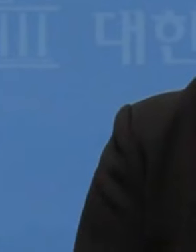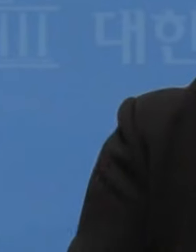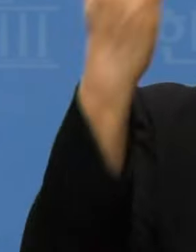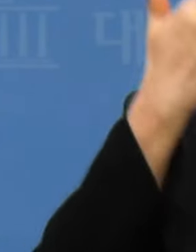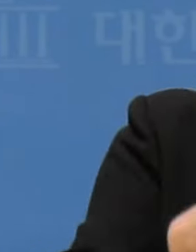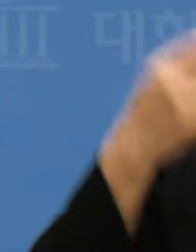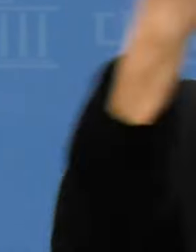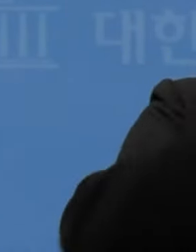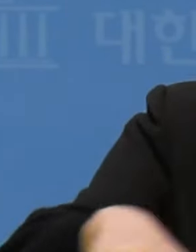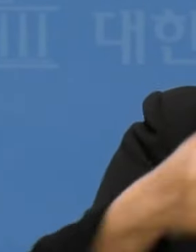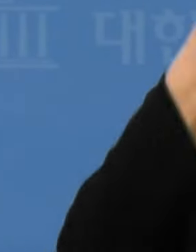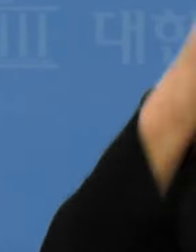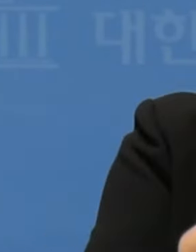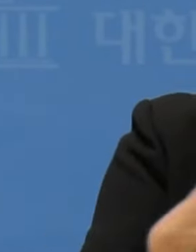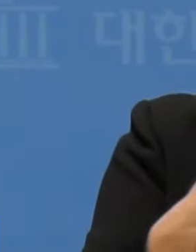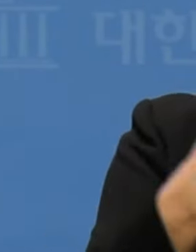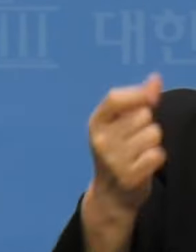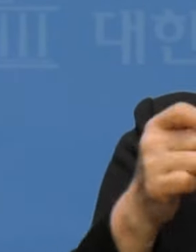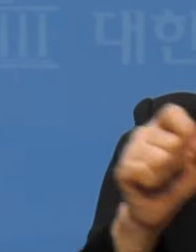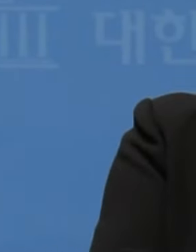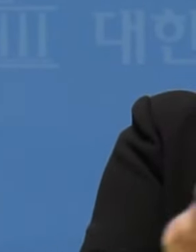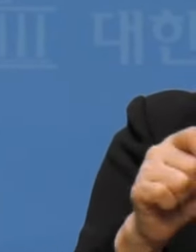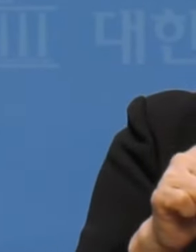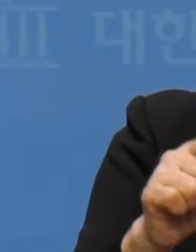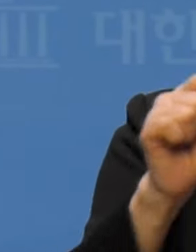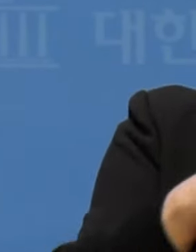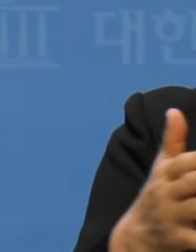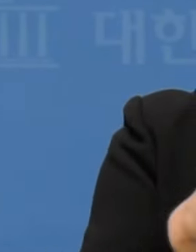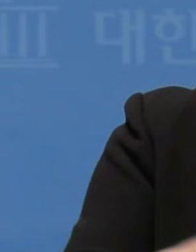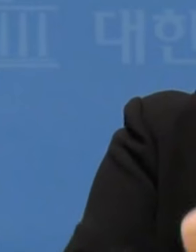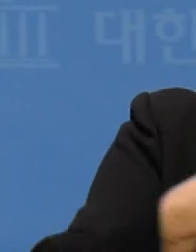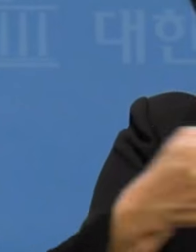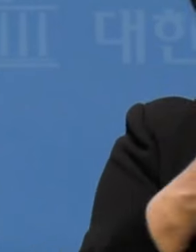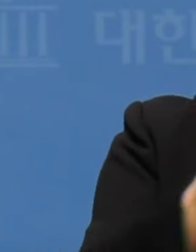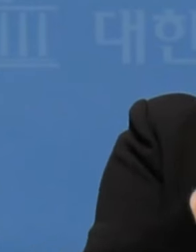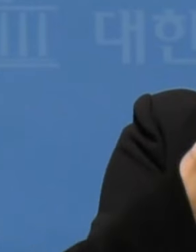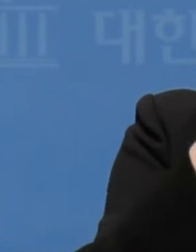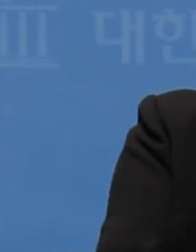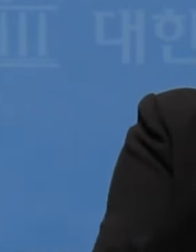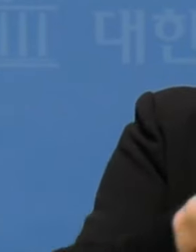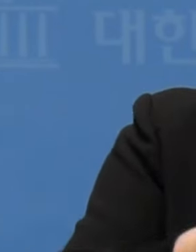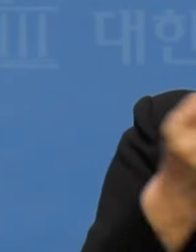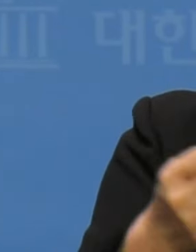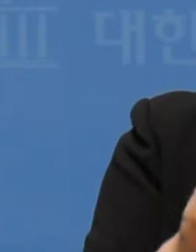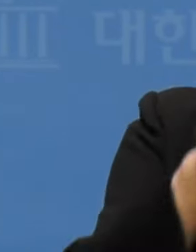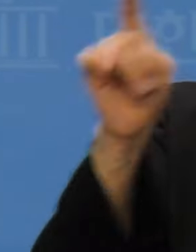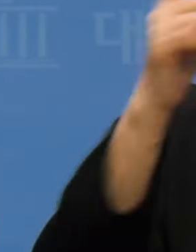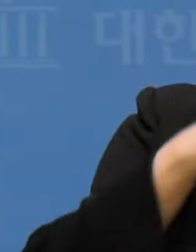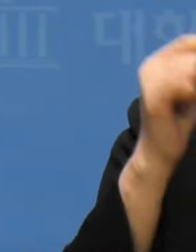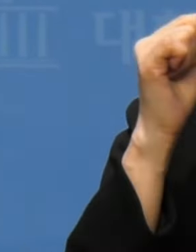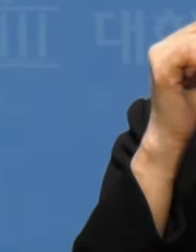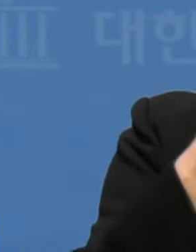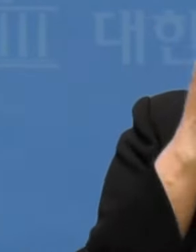한미 전략 기술 공동 특허에 대한 산업 스파이는 간첩법을 적용해 처벌을 3배